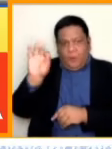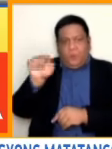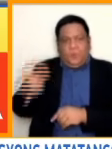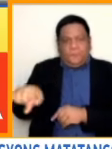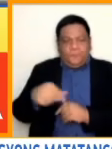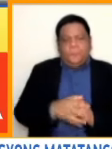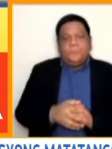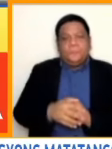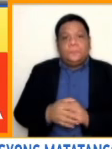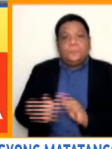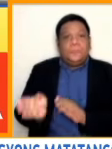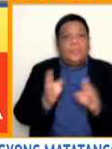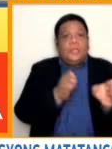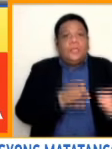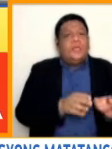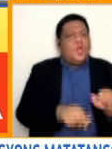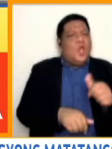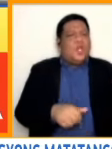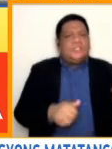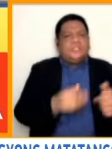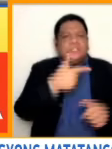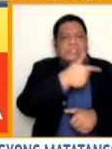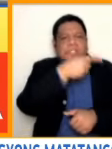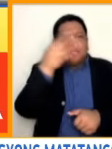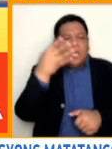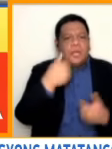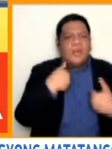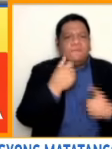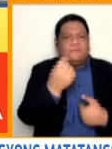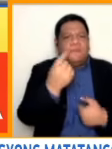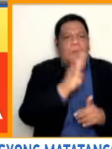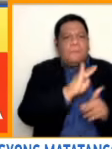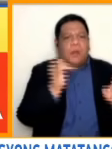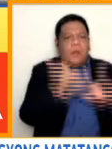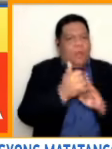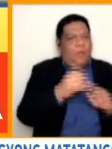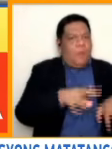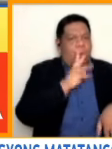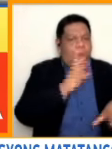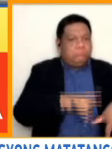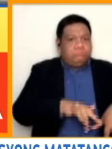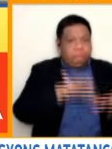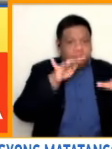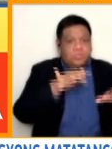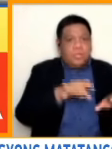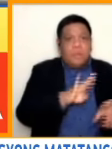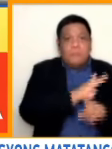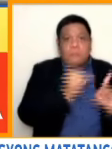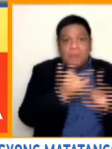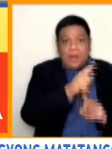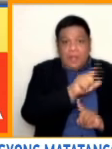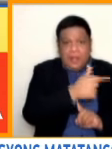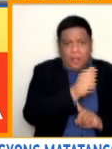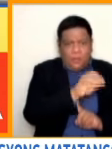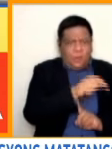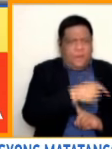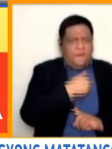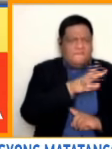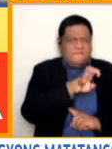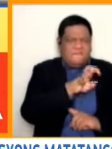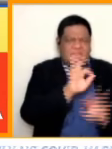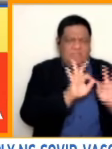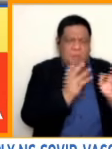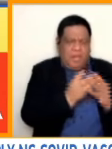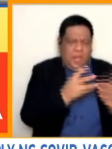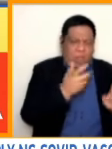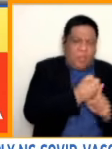11 barangay naman ang binaha sa General Santos City. Sa barangay Lagaw, nasa 400 pamilya ang apektado. Ang ilang rider nagtulak na ng